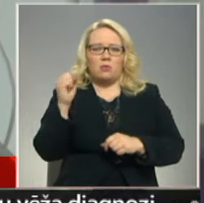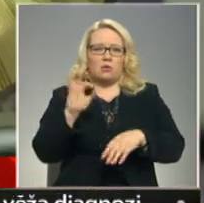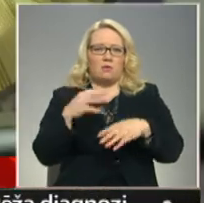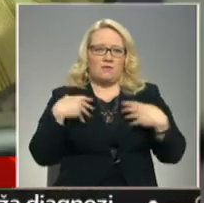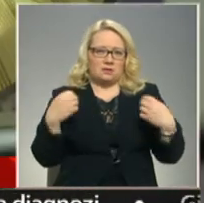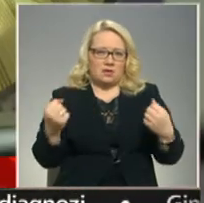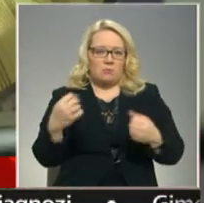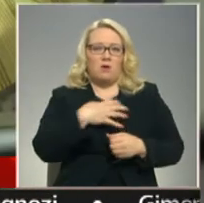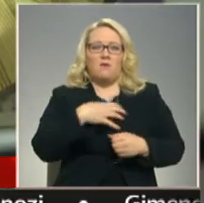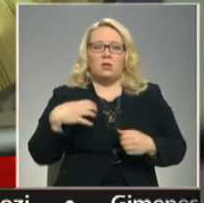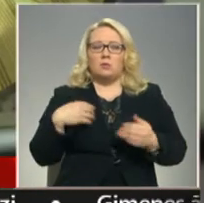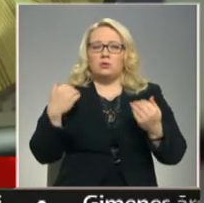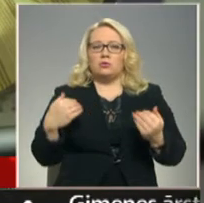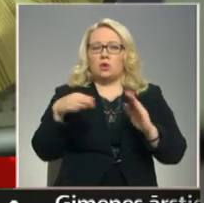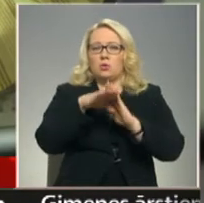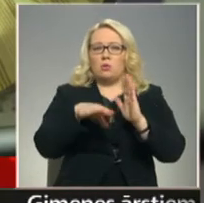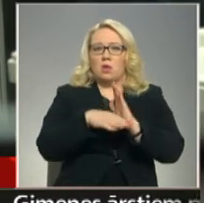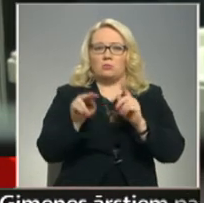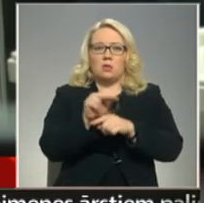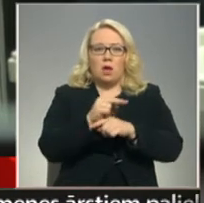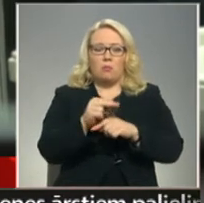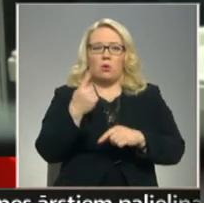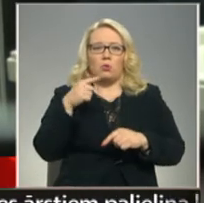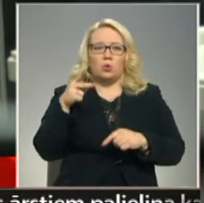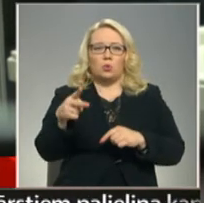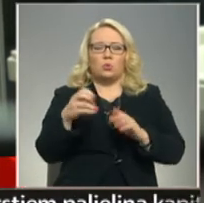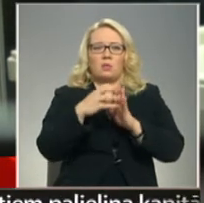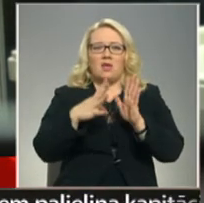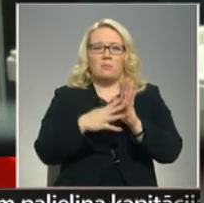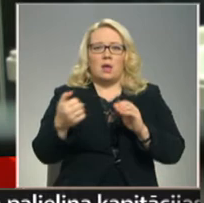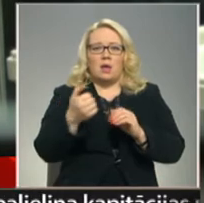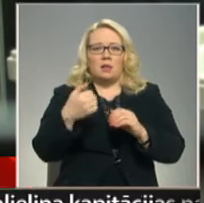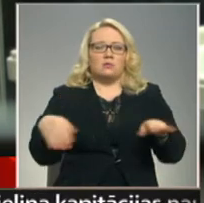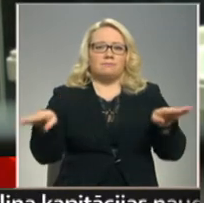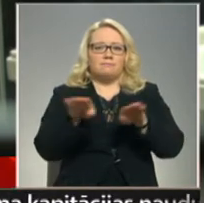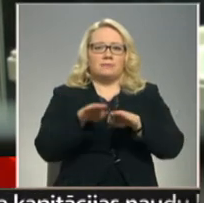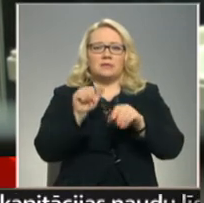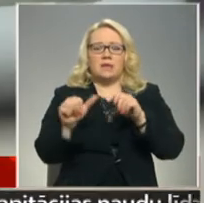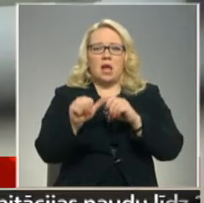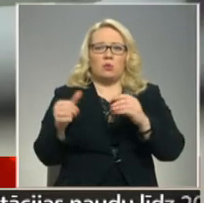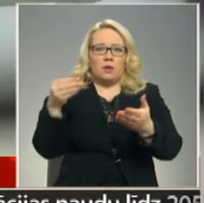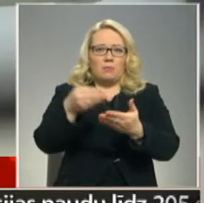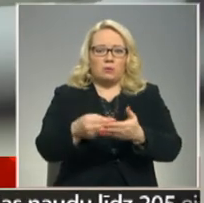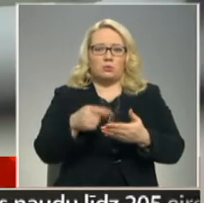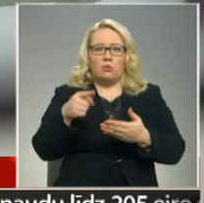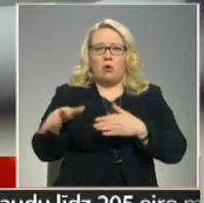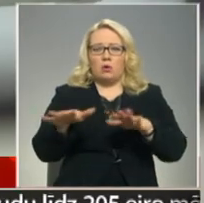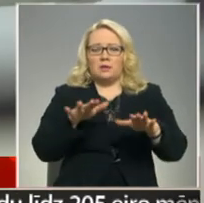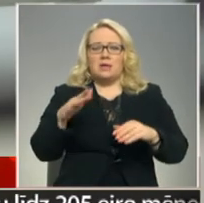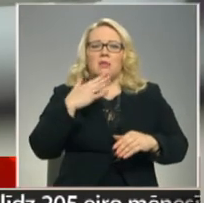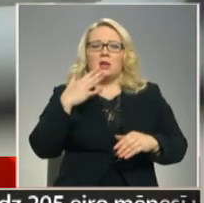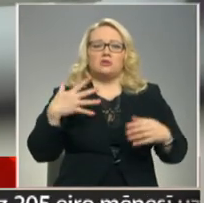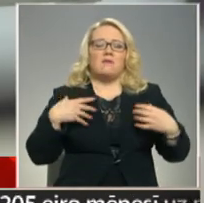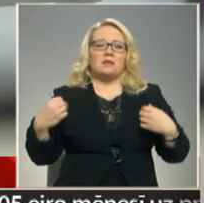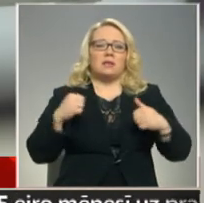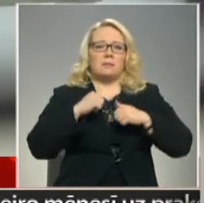Valdība šodien noteikumus laboja un no 19. Gada sākuma būs vienots zāļu iepirkums. To organizēs Nacionālais veselības dienests un